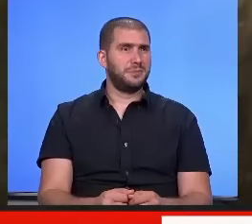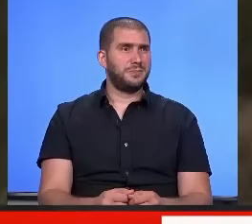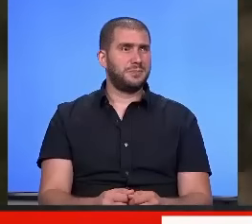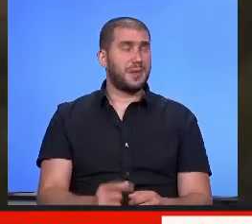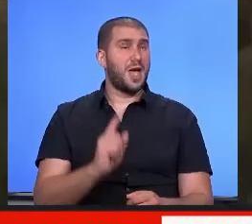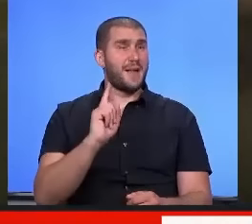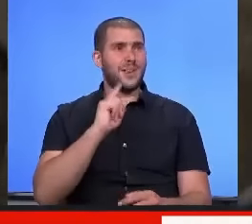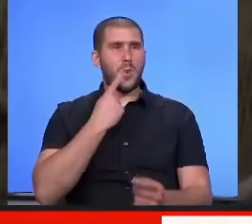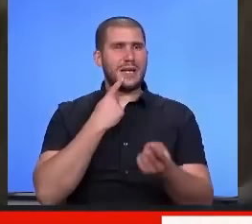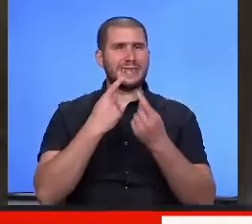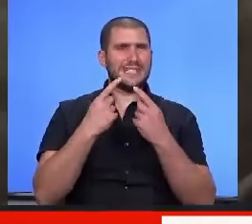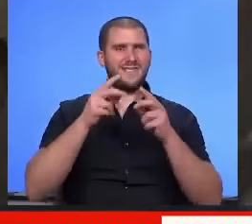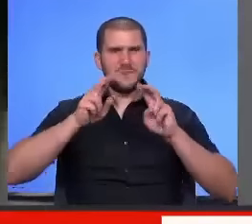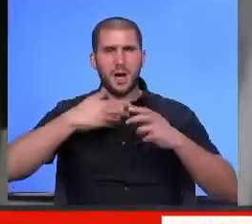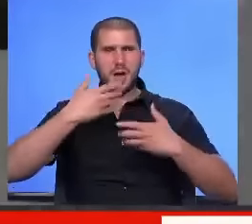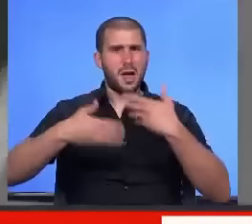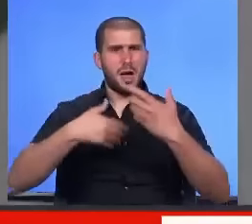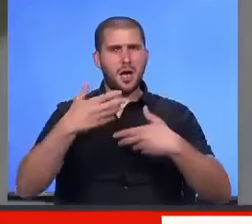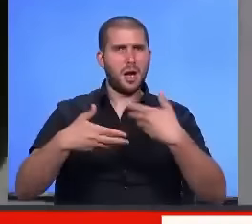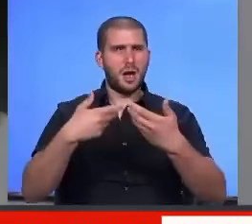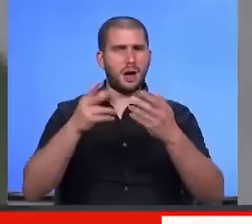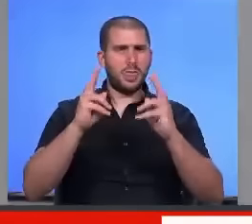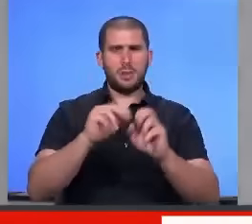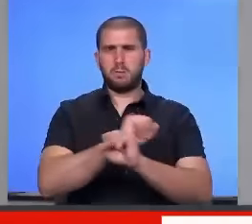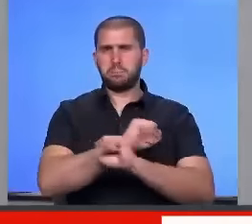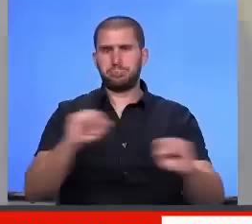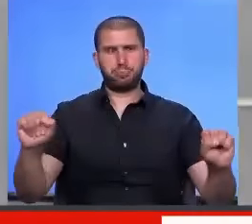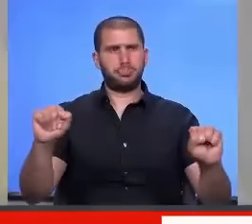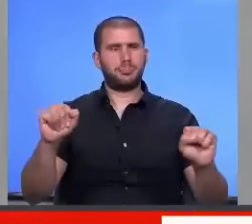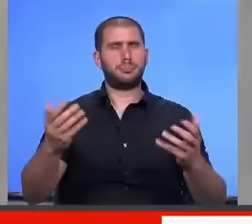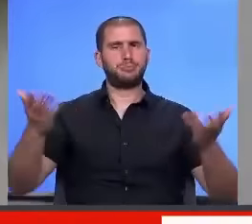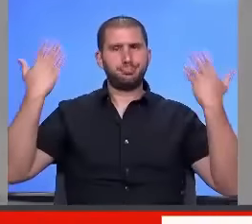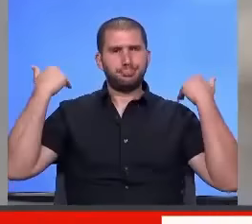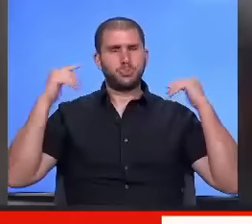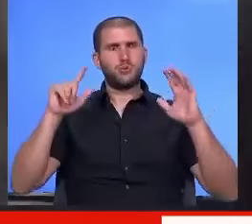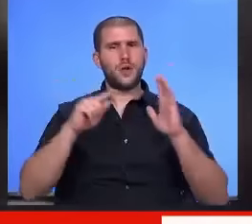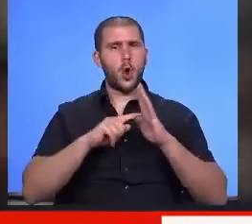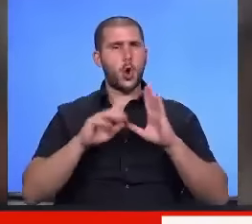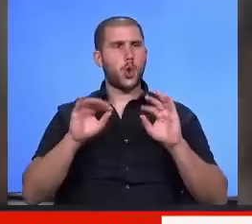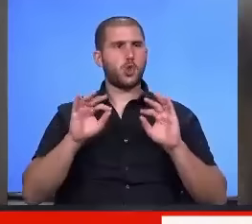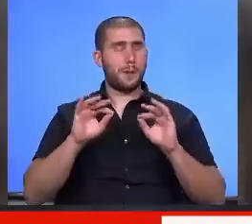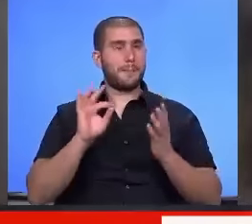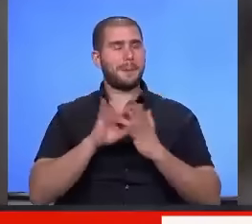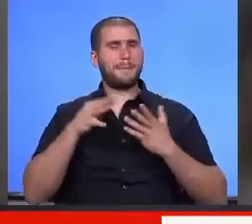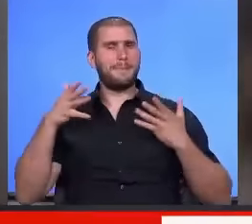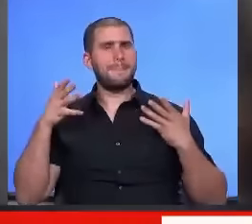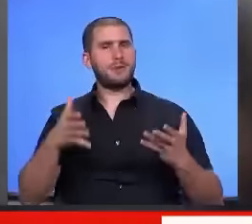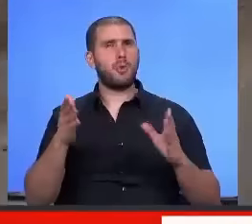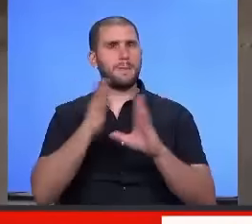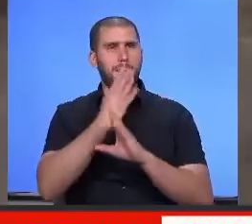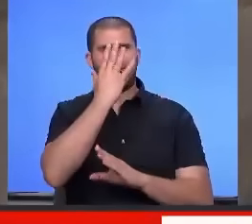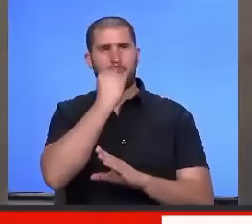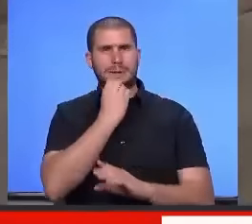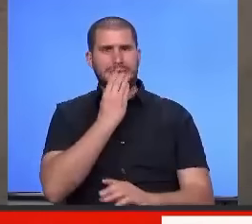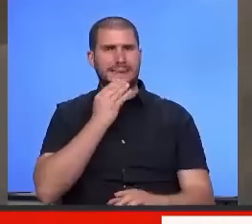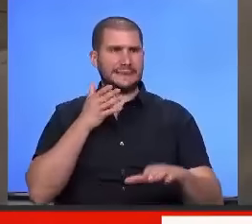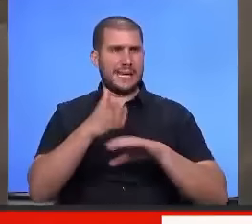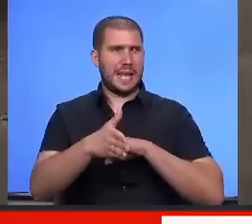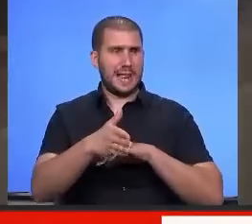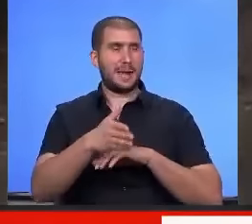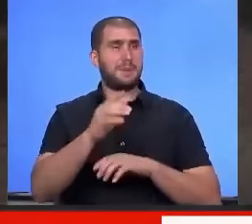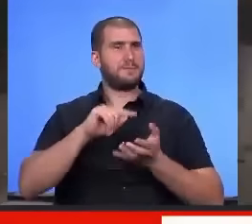אבל כל השיח חסר התקדים הזה התפוצץ ונשאר מאחור בשבעה באוקטובר, כשפלשו מחבלי חמאס אל ישראל, בין